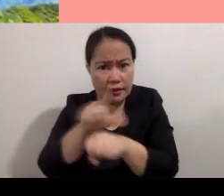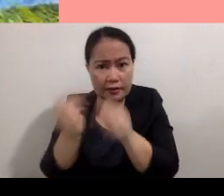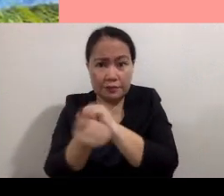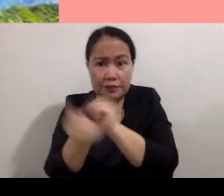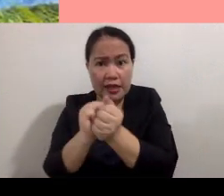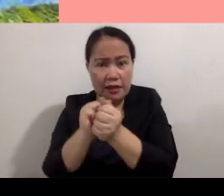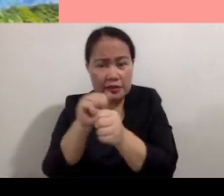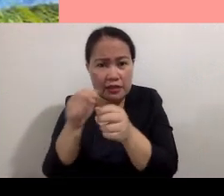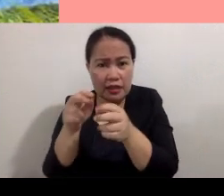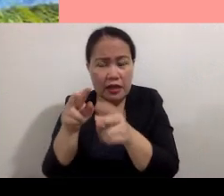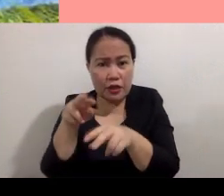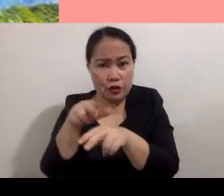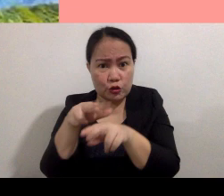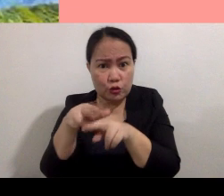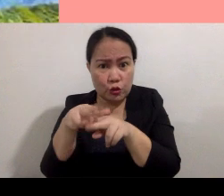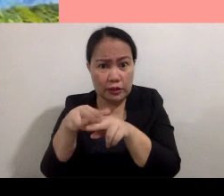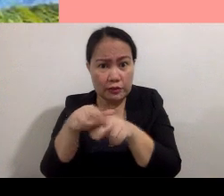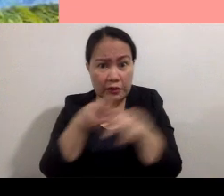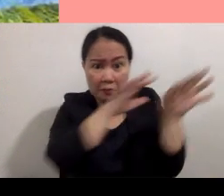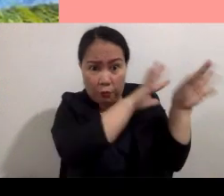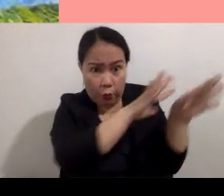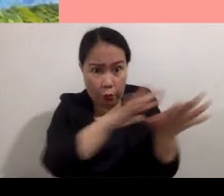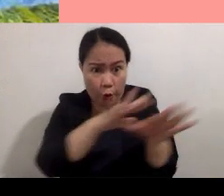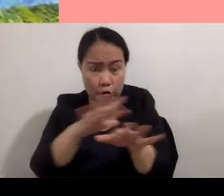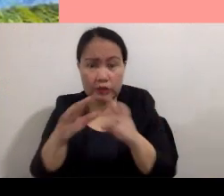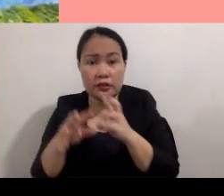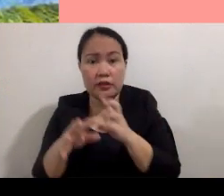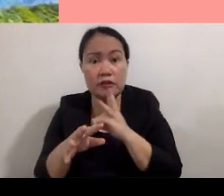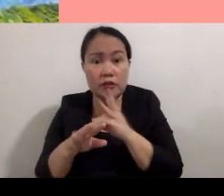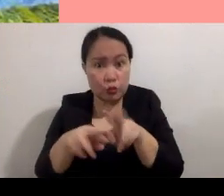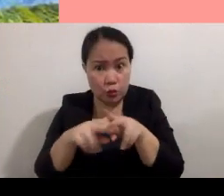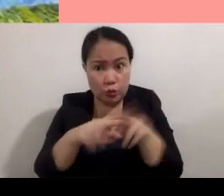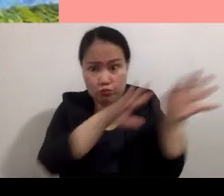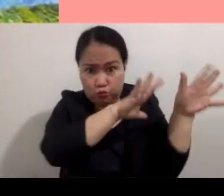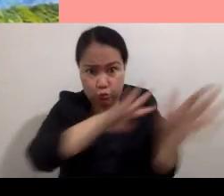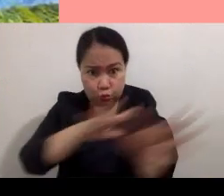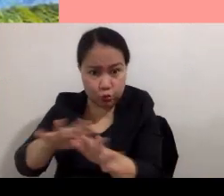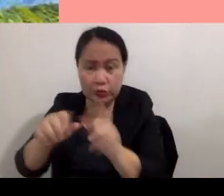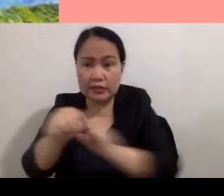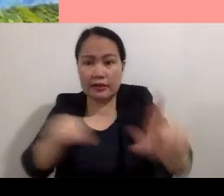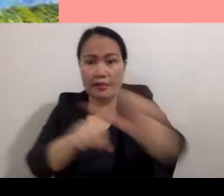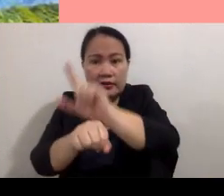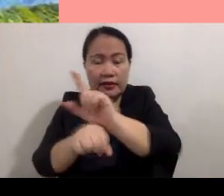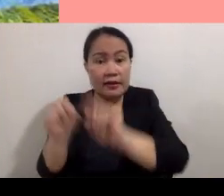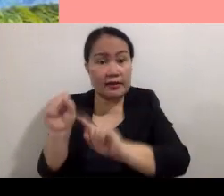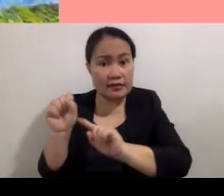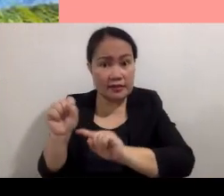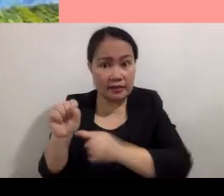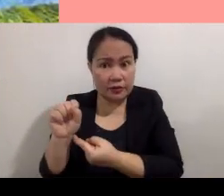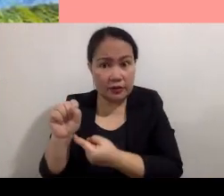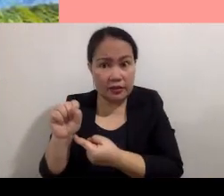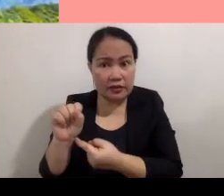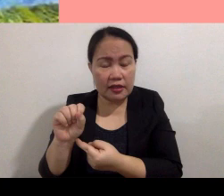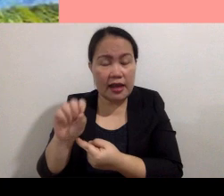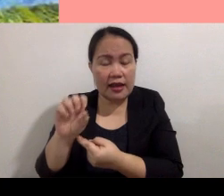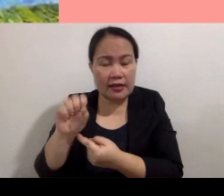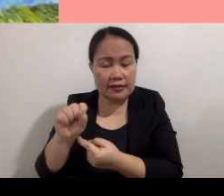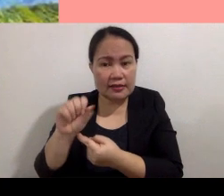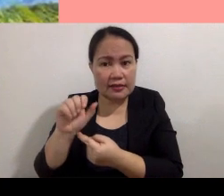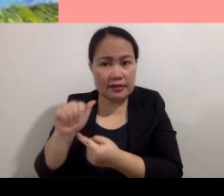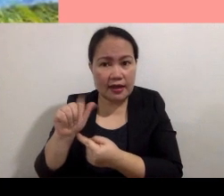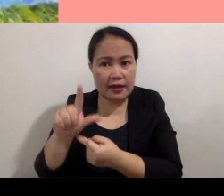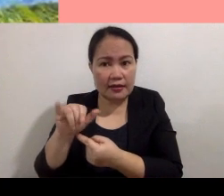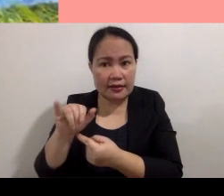Pagiging maalat ng lupain dulot ng maalat na tubig. Starts with letter S.